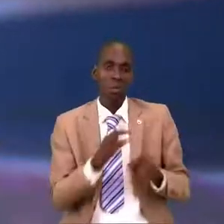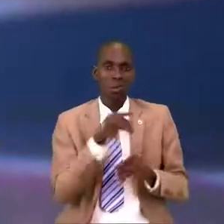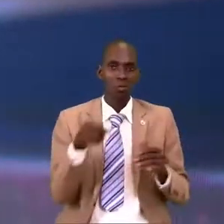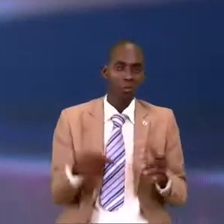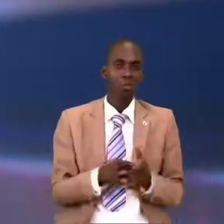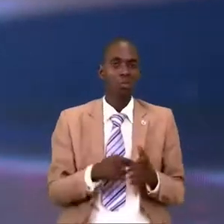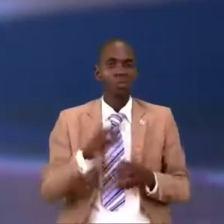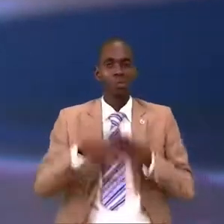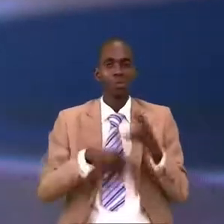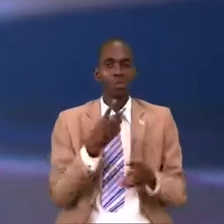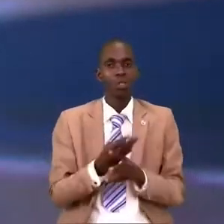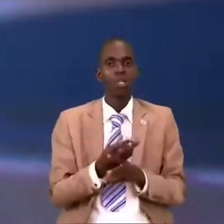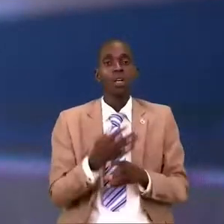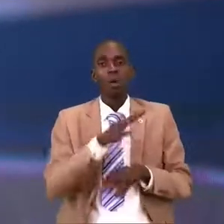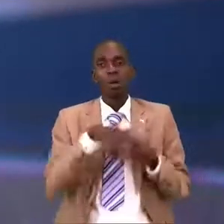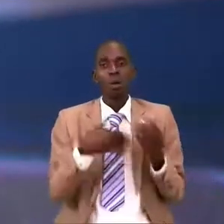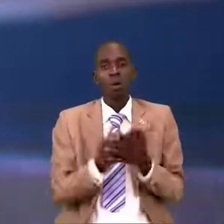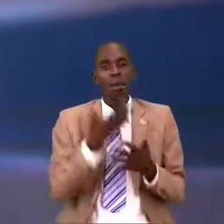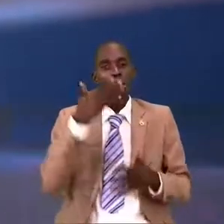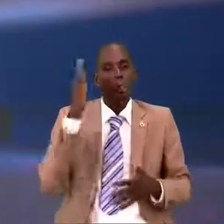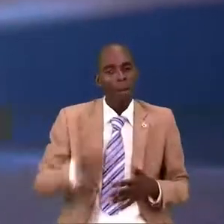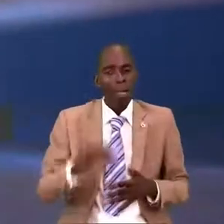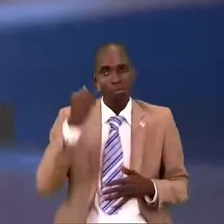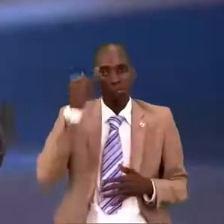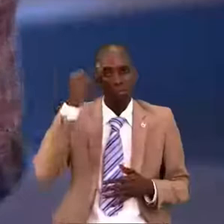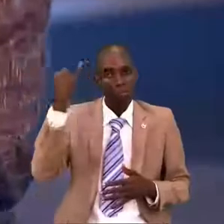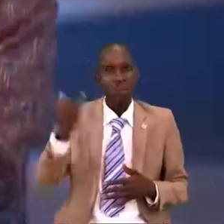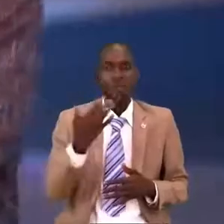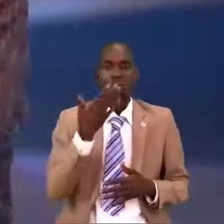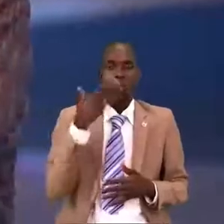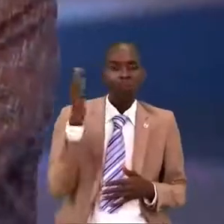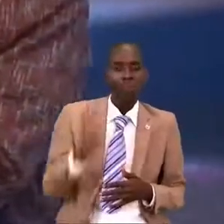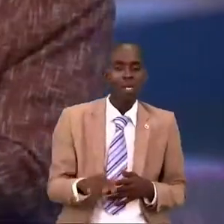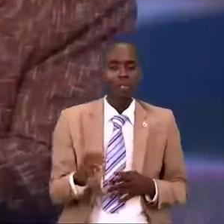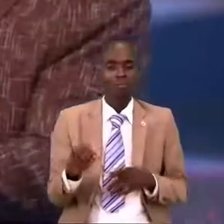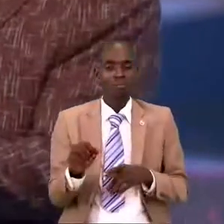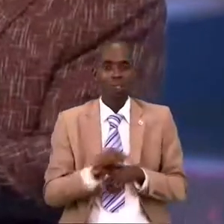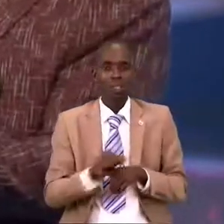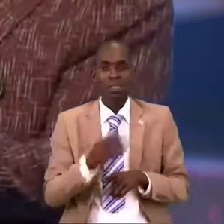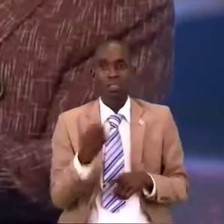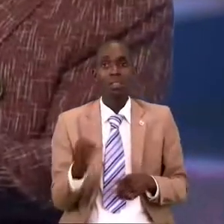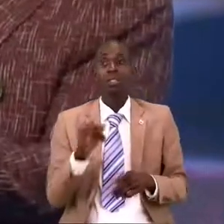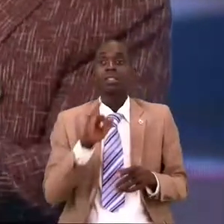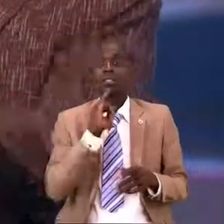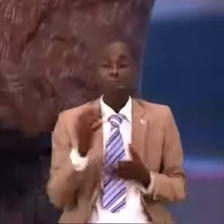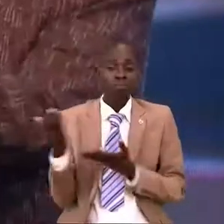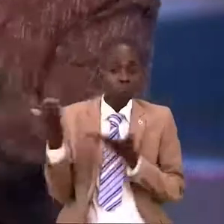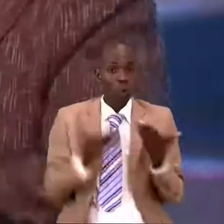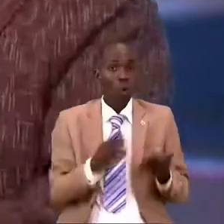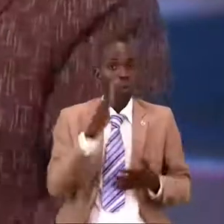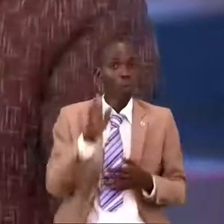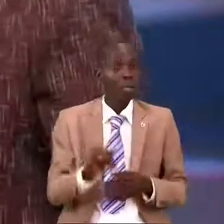sont orchestrées par Satan, le Dieu de ce monde. Maintenant, vous sortez